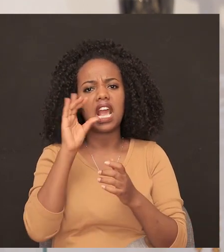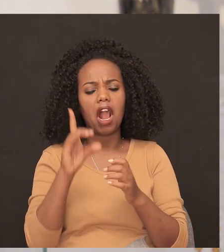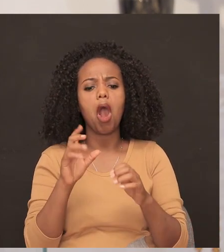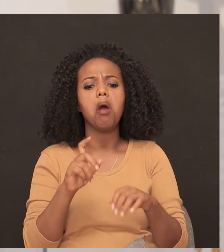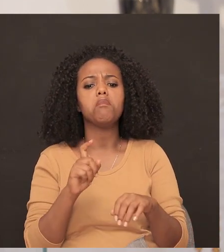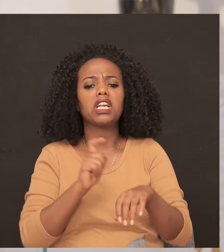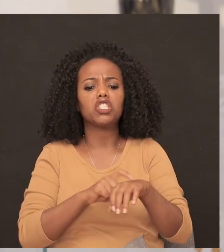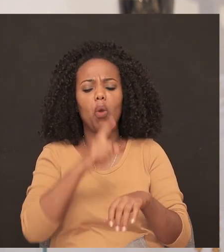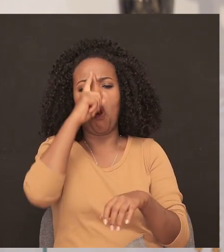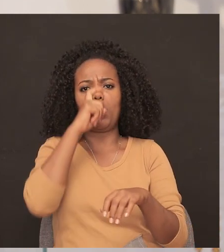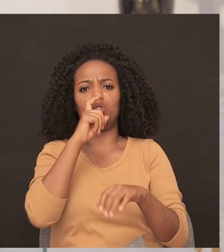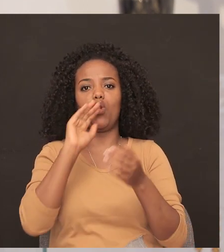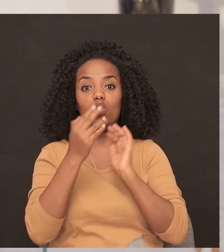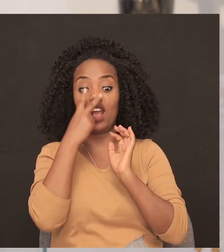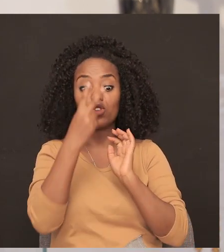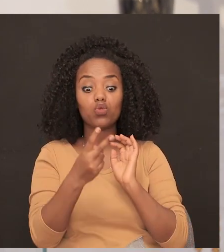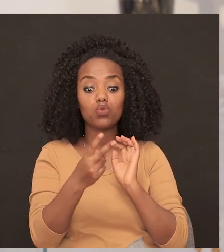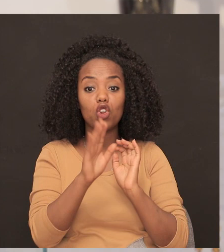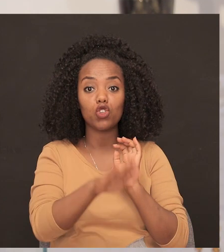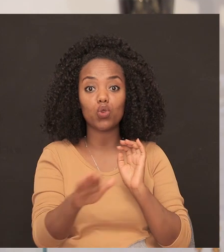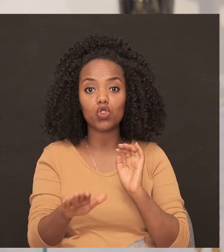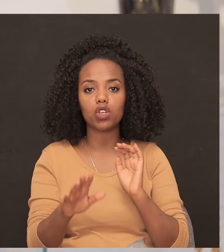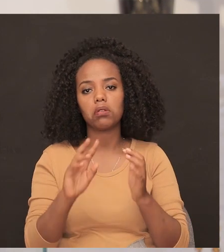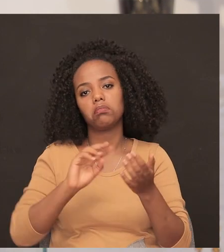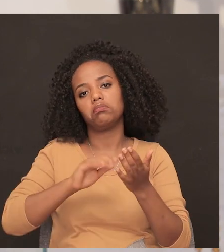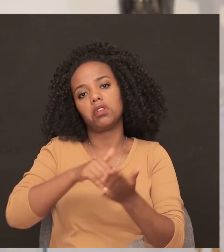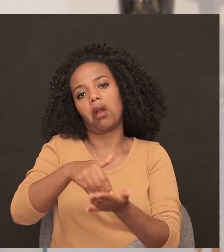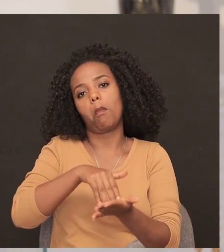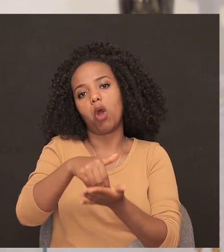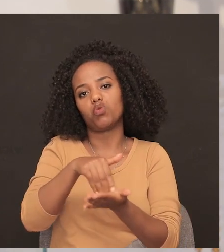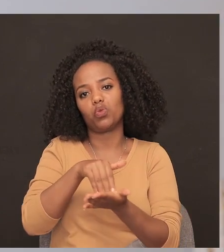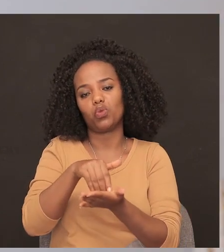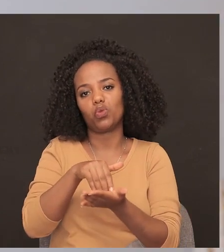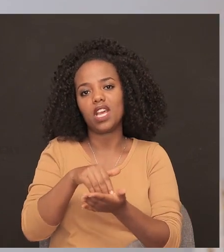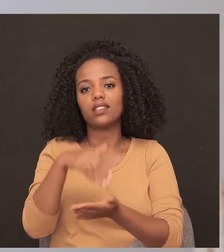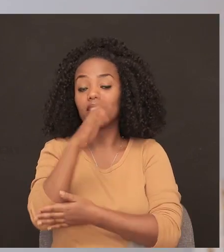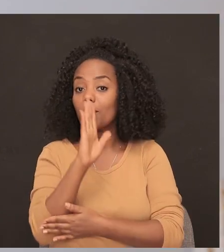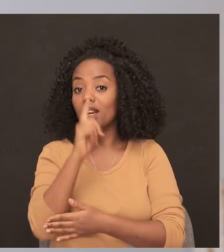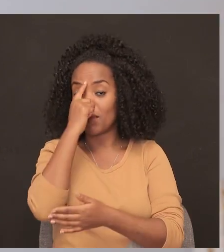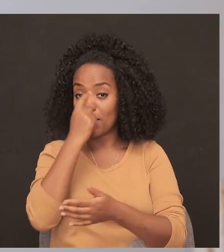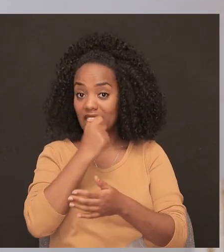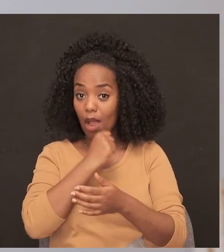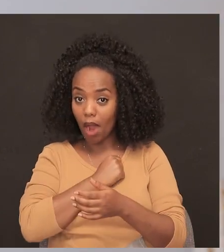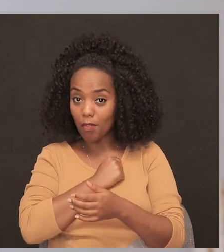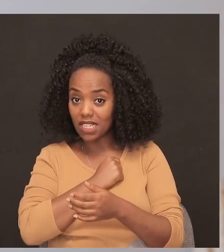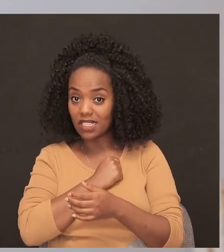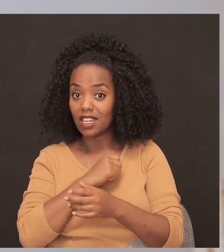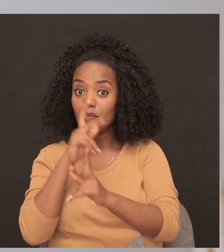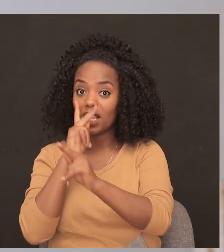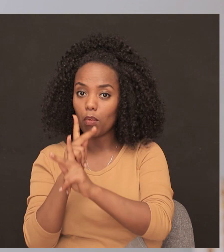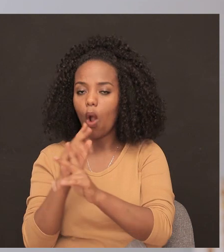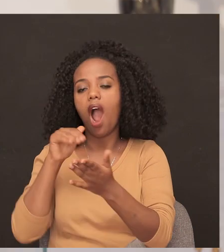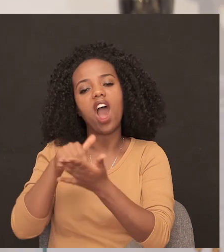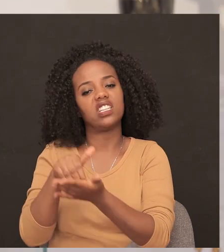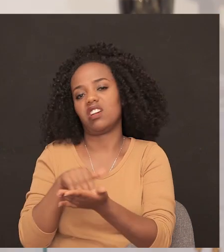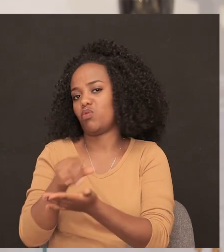በወቅቱ ጎበዝ ሆነው የታዩ ብላቴኖች ምን ይላሉ? ይደክማሉ። እግዚአብሔርን በመተማመን የሚጠባበቁስ